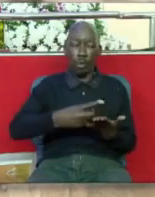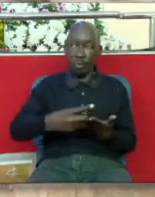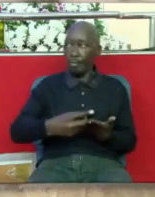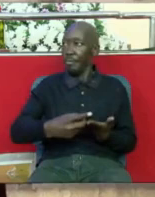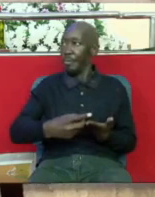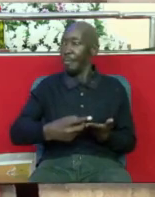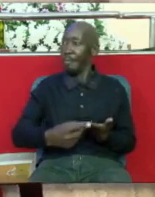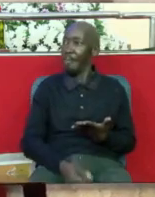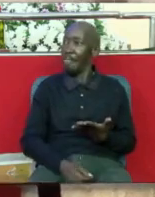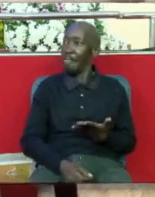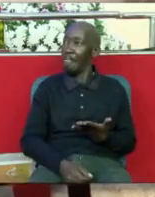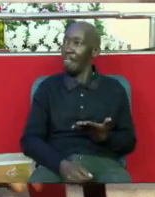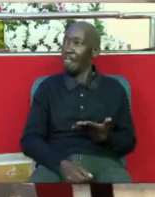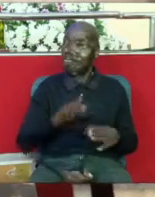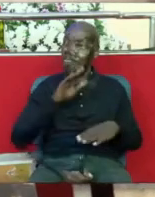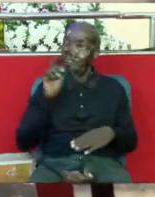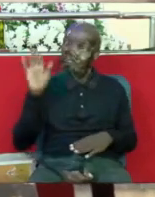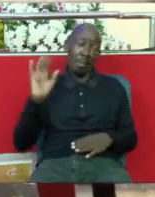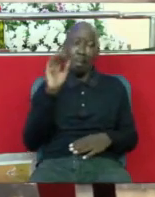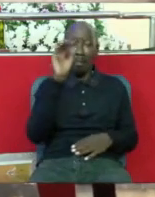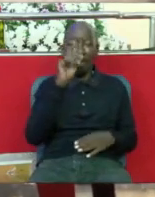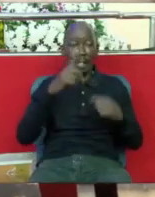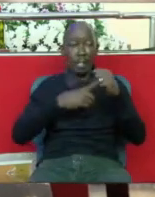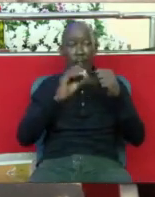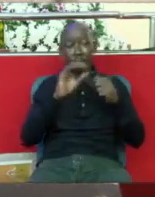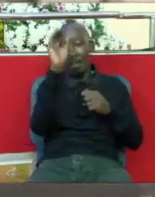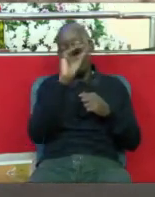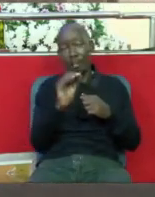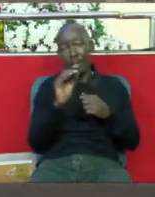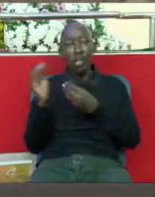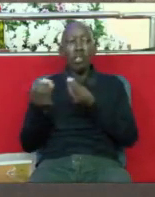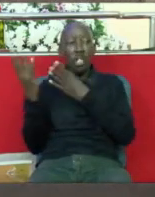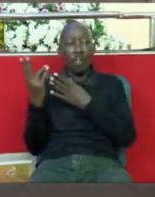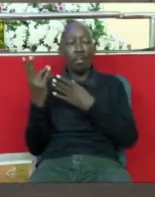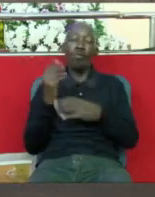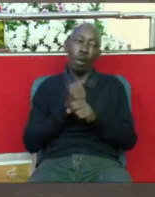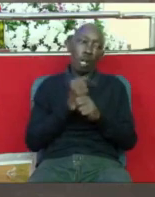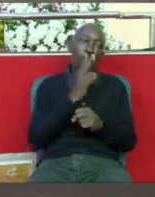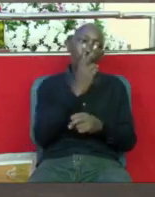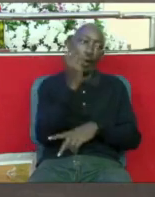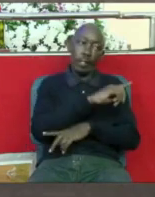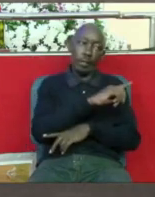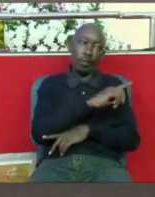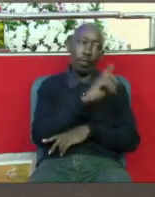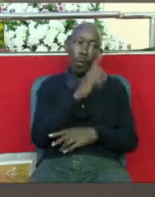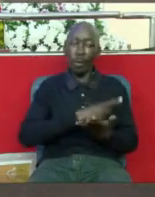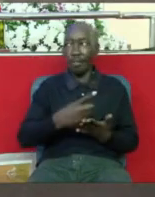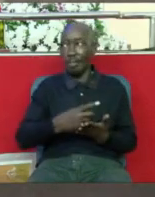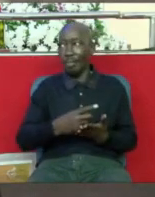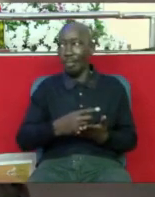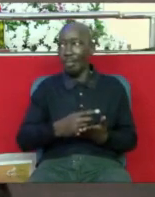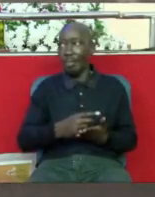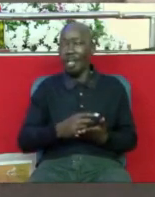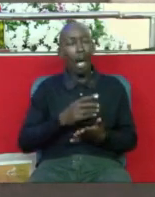juma. So at 65. Na hivyo basi katika asilimia 65. I was given 2 days. Akapewa siku mbili. A path